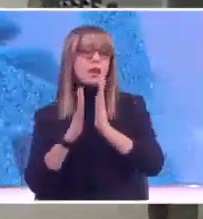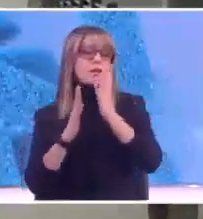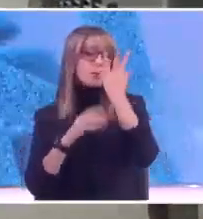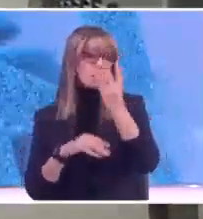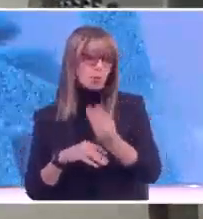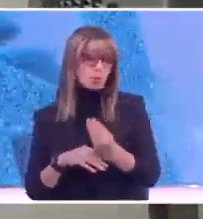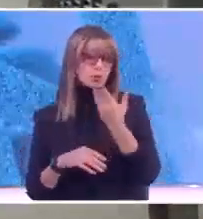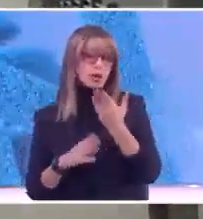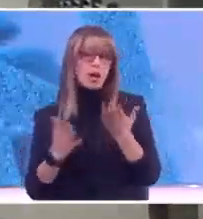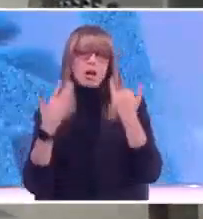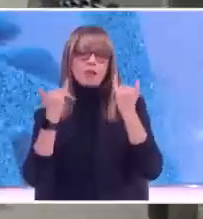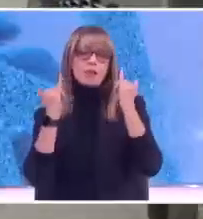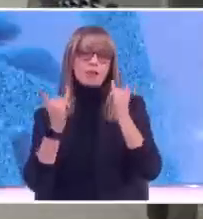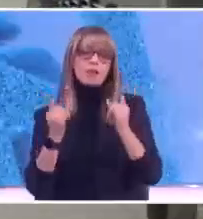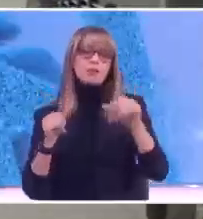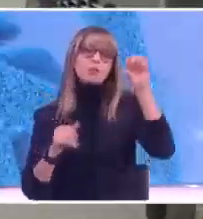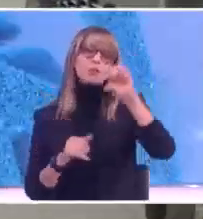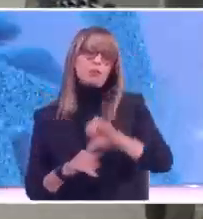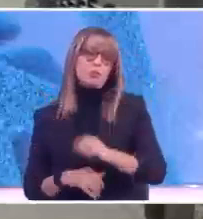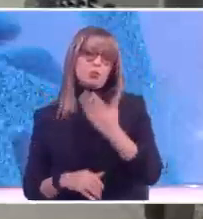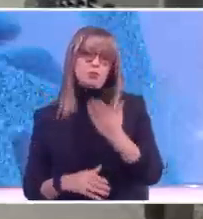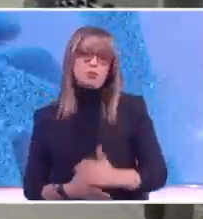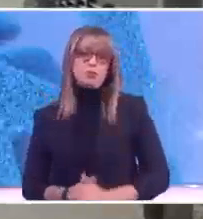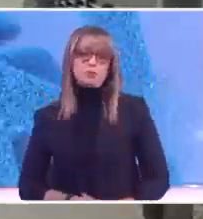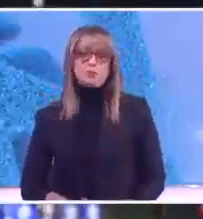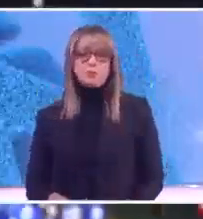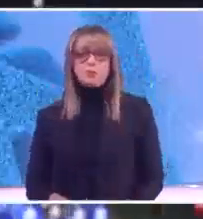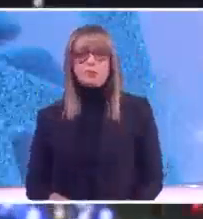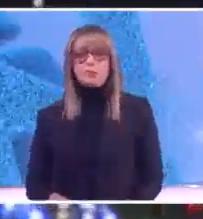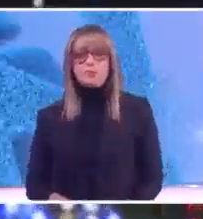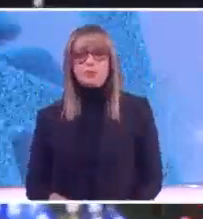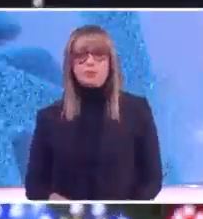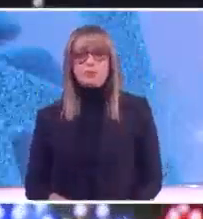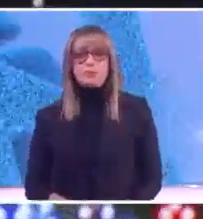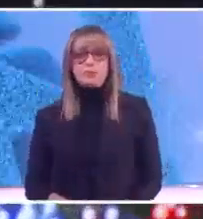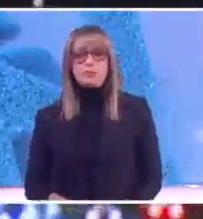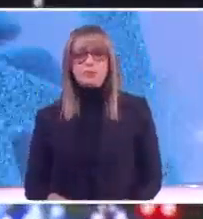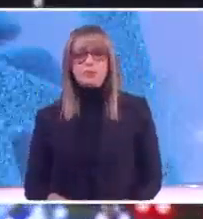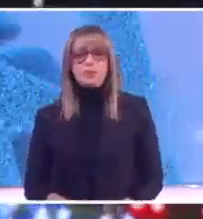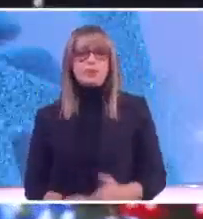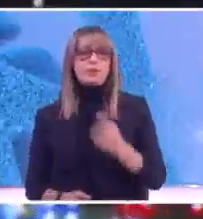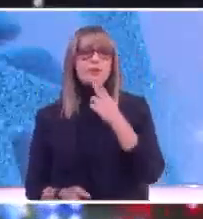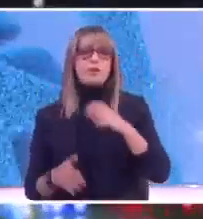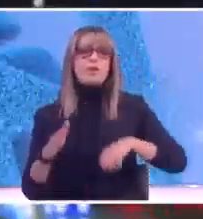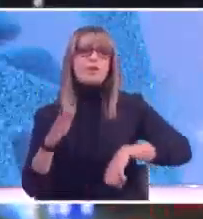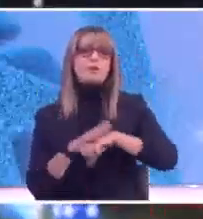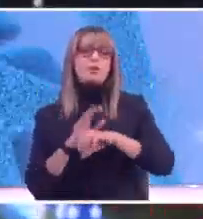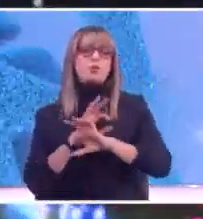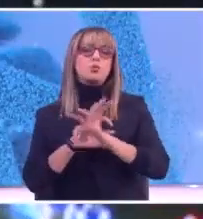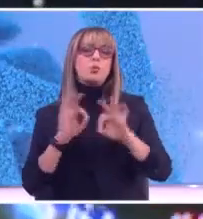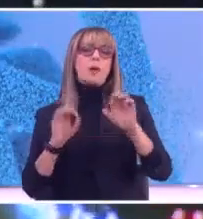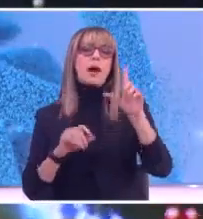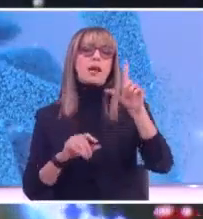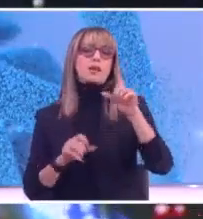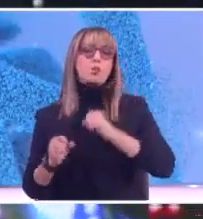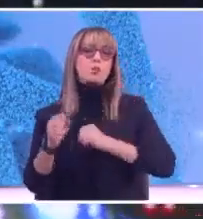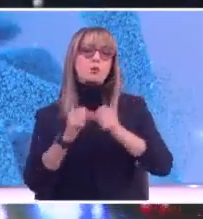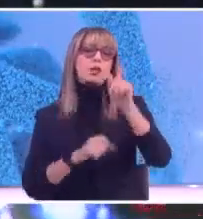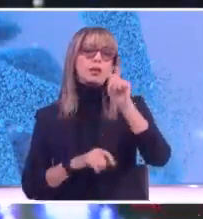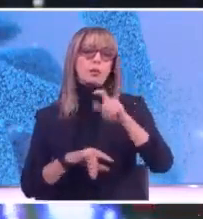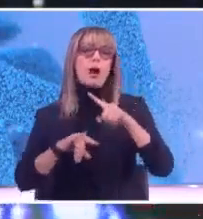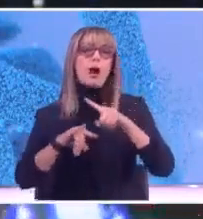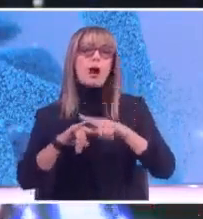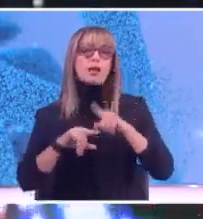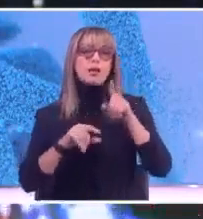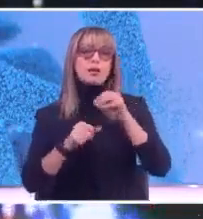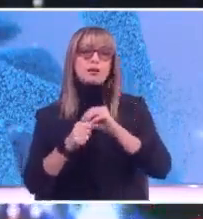o hava kirliliğini düşürecektir. Kadın Futbol Süper Ligi'nde mücadele eden Hakkari